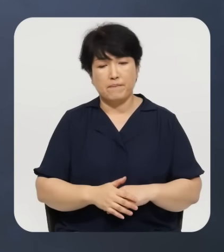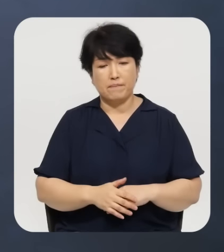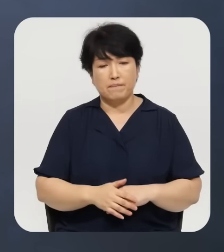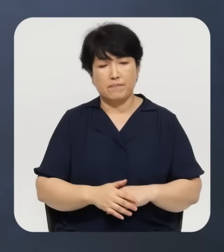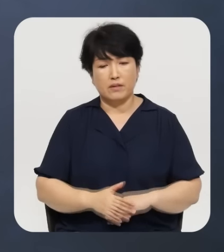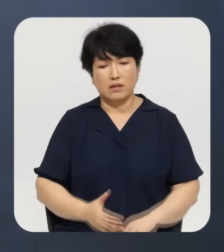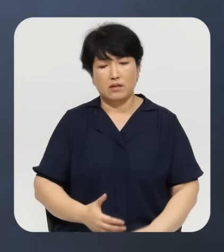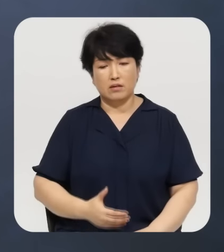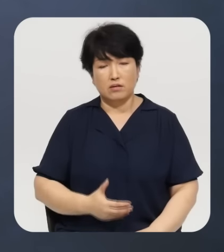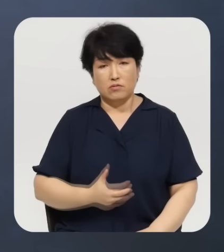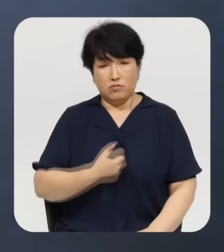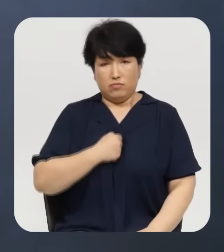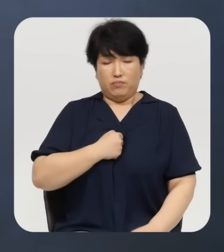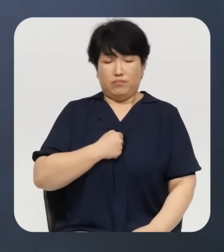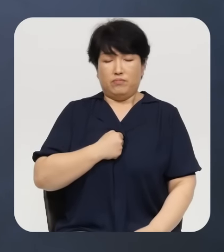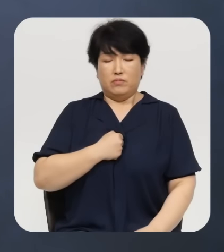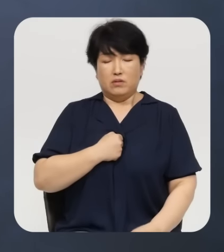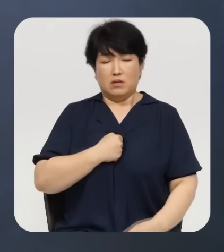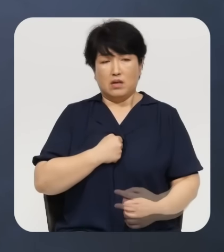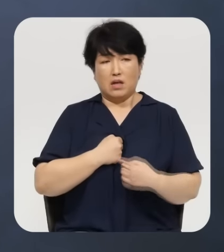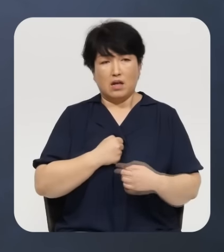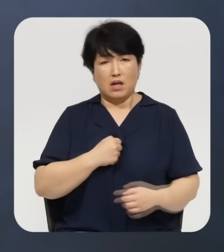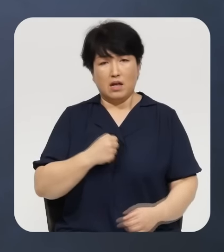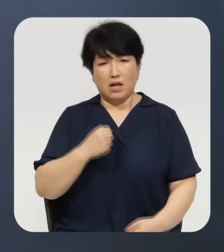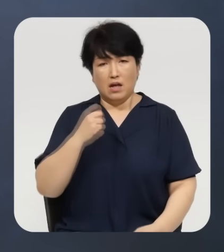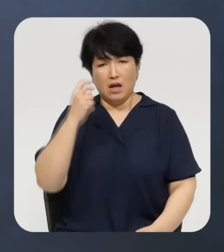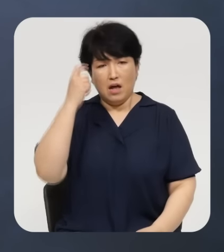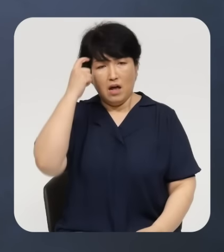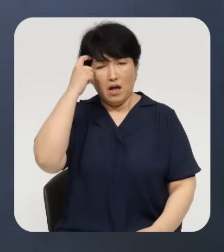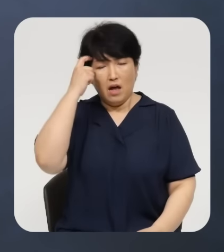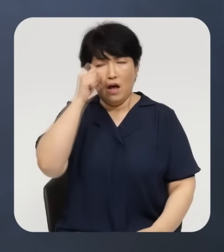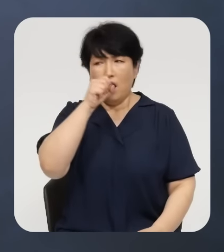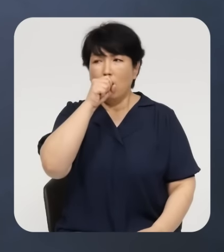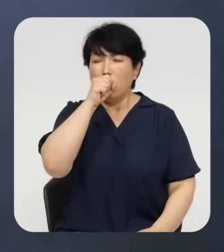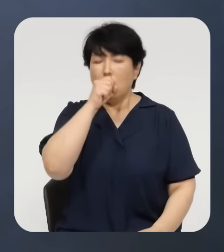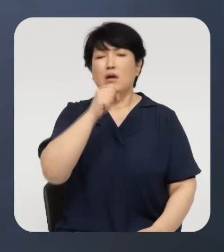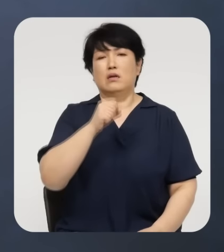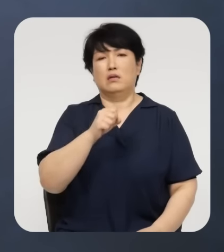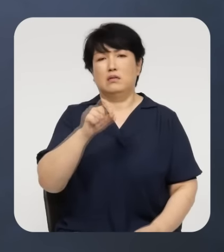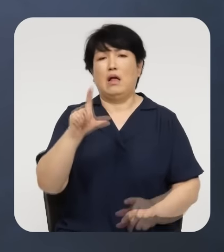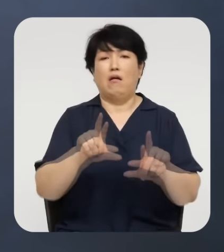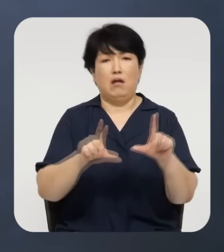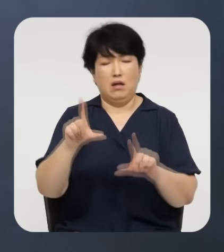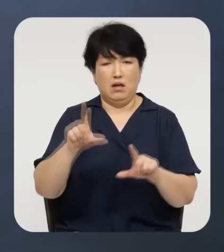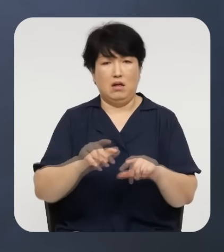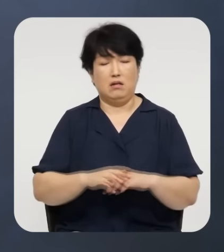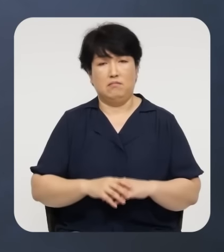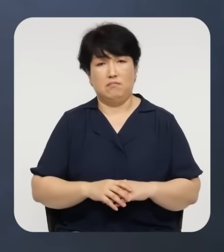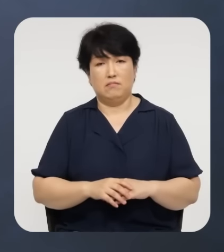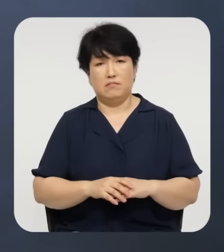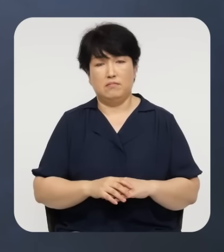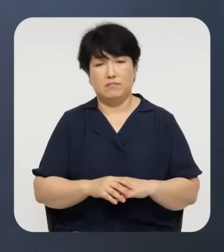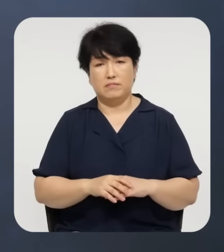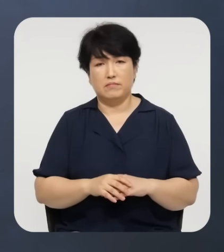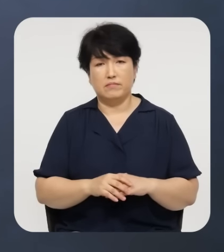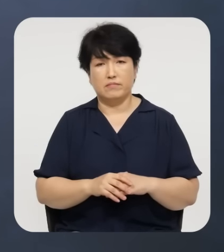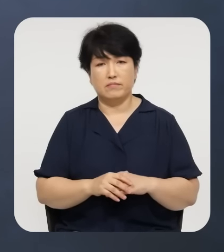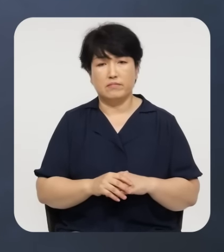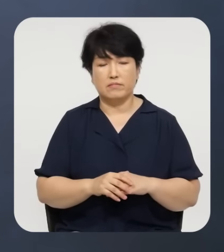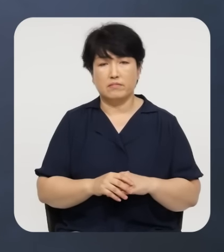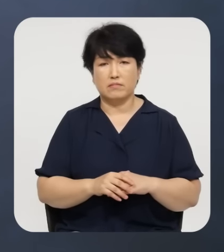이제 그 충격에 정신을 지금 잃고 제정신이 아닌 상태다. 이렇게 말할 수